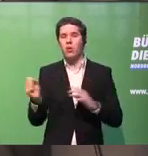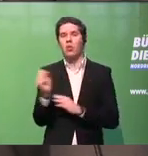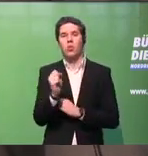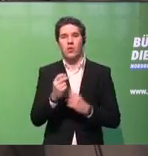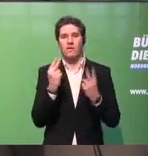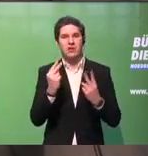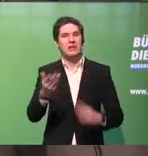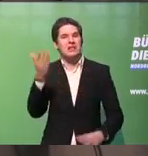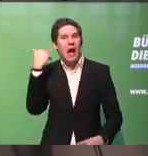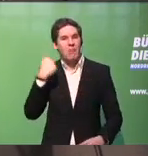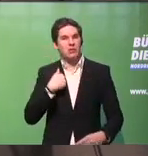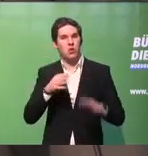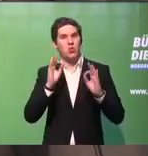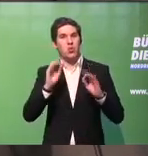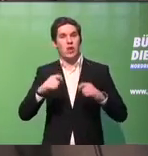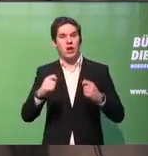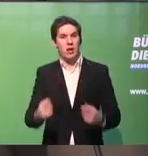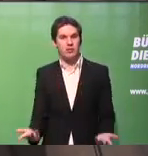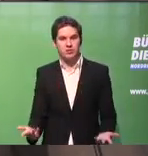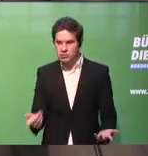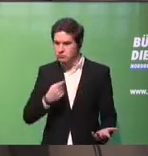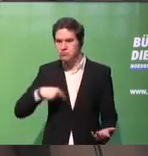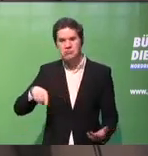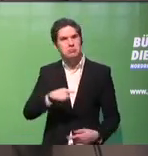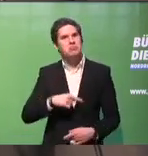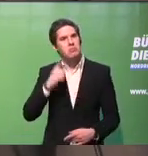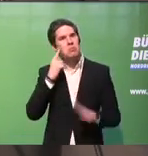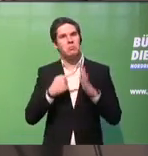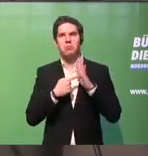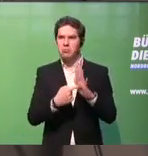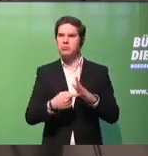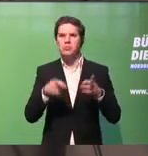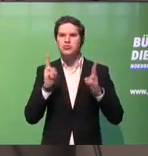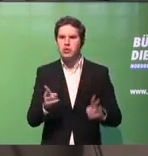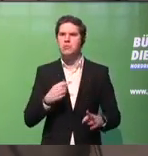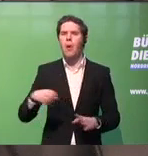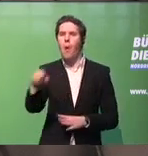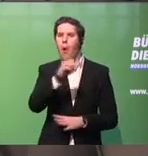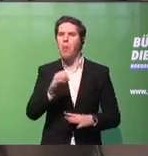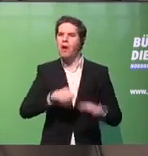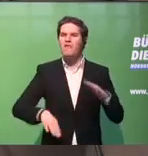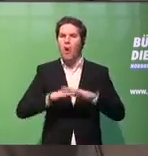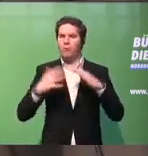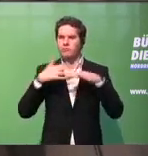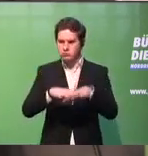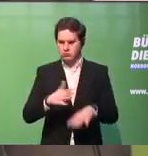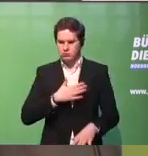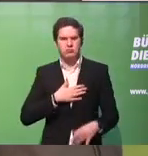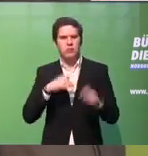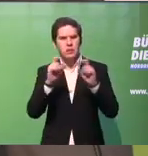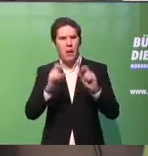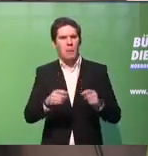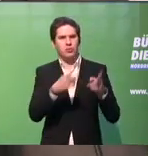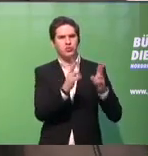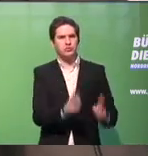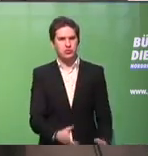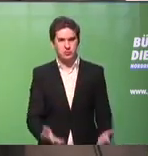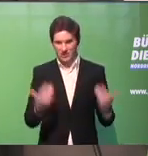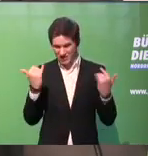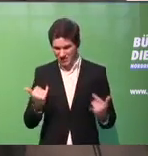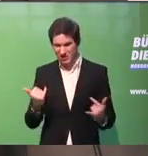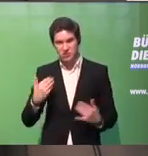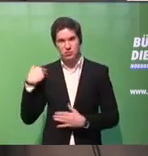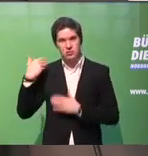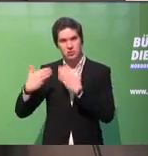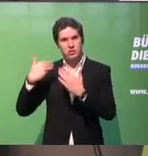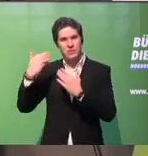gute Karten darin, weil wir glaubhaft immer schon für eine europäische Integration gestanden haben. Und ich fürchte jetzt, 10 Jahre später,